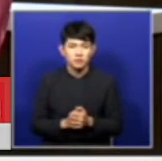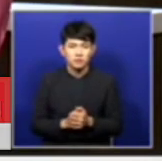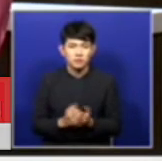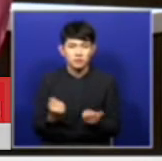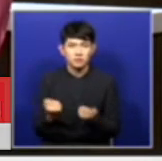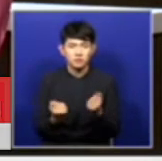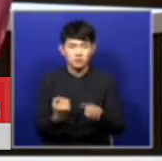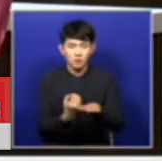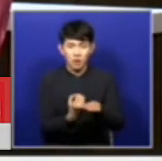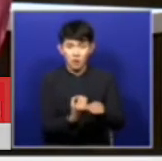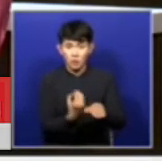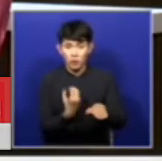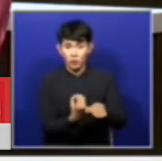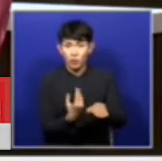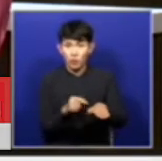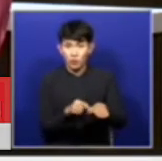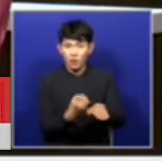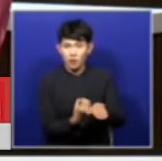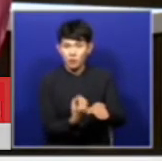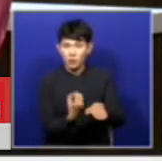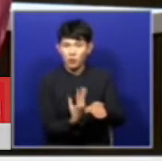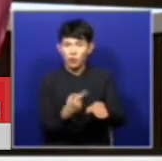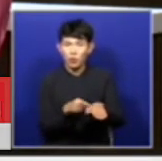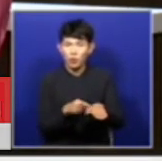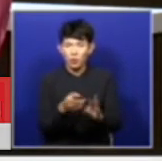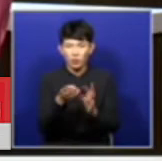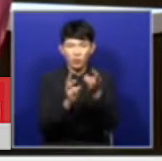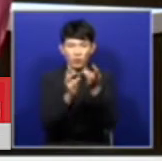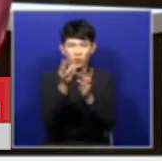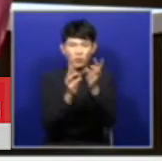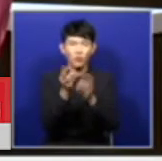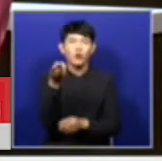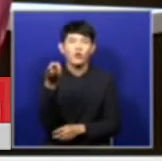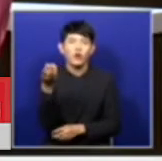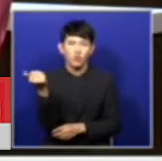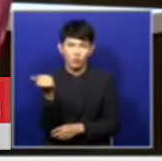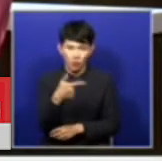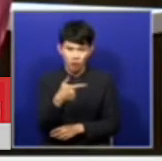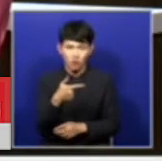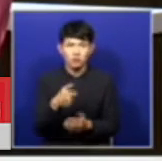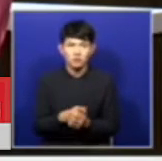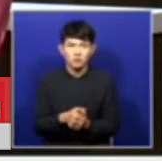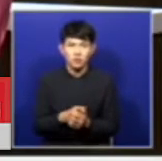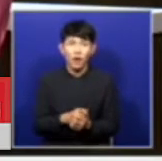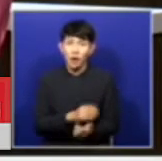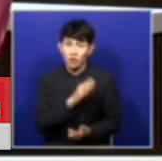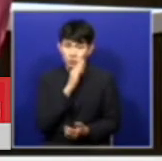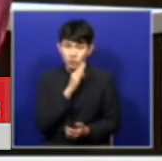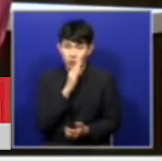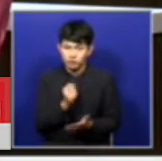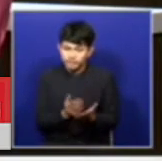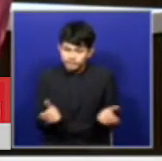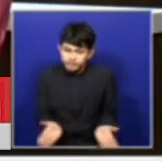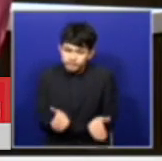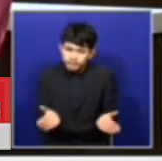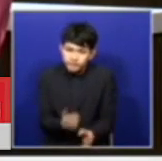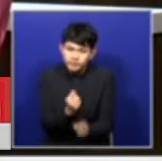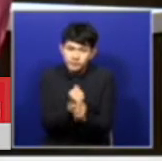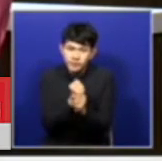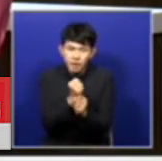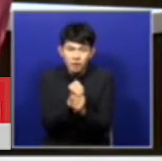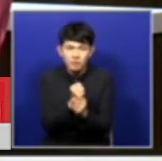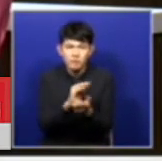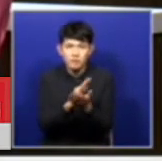ฝุ่น PM 2.5 เนี่ยน้อยกว่าอย่างมีนัยสำคัญสิ่งต่างๆเหล่านี้ถ้าเราสามารถผลักดันแล้วก็สามารถทำให้มันเกิด